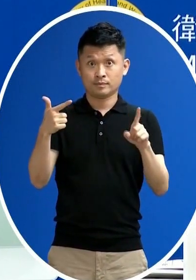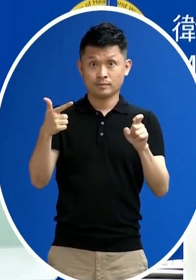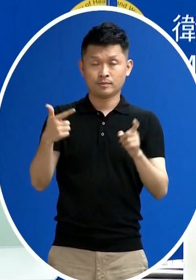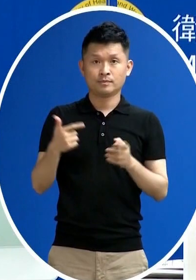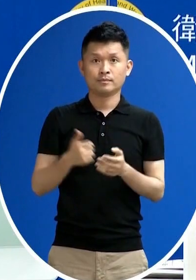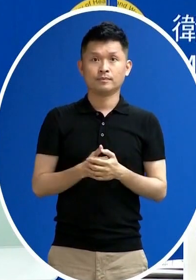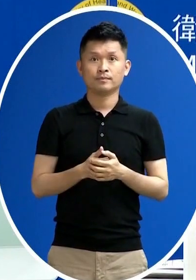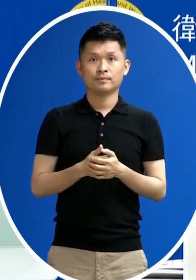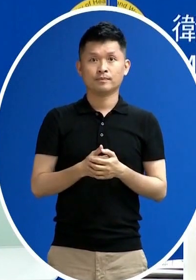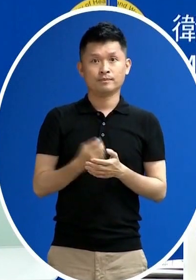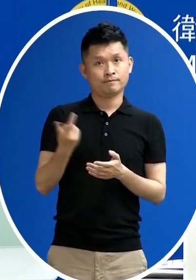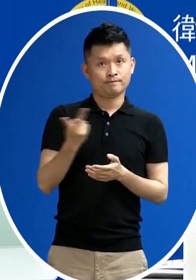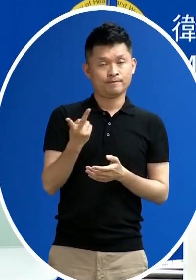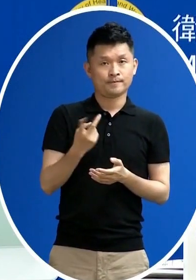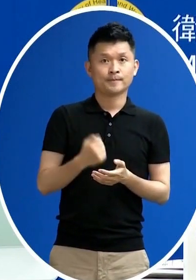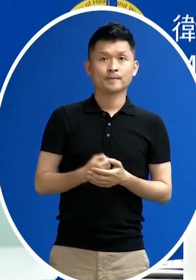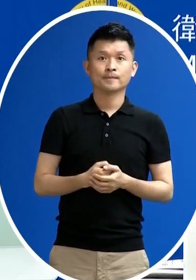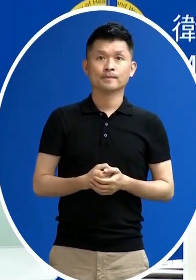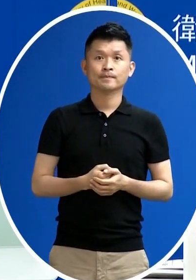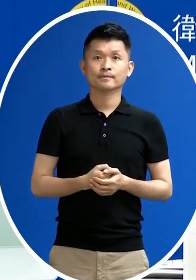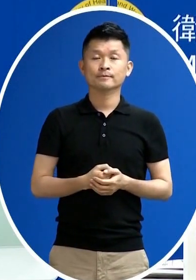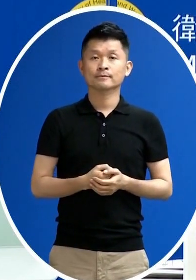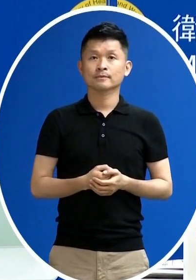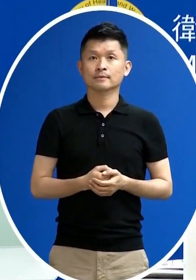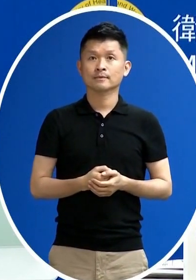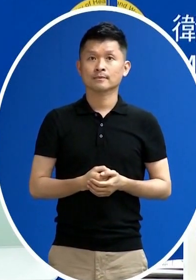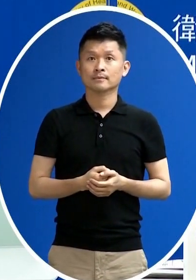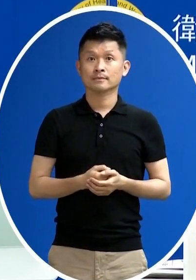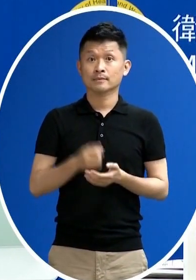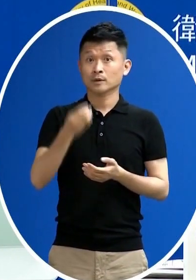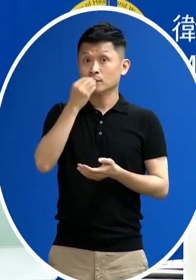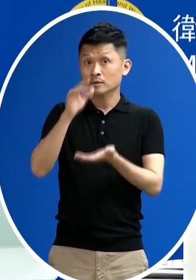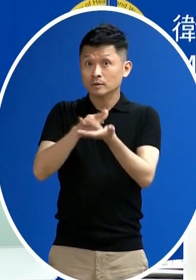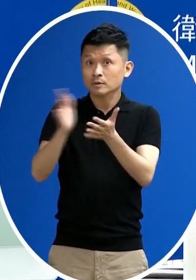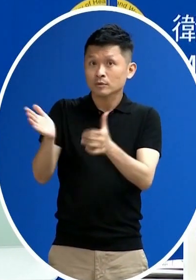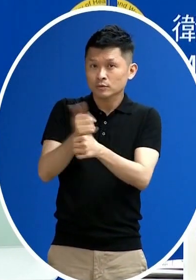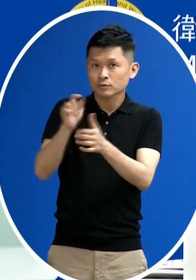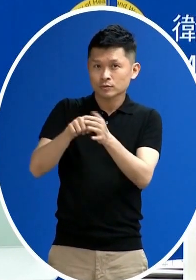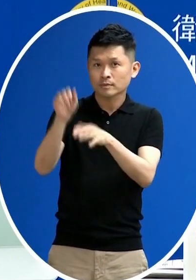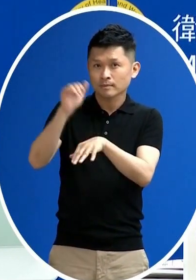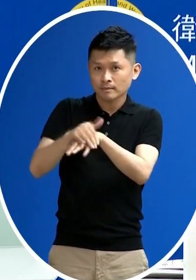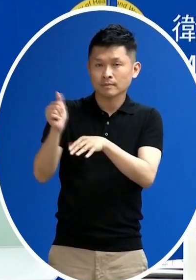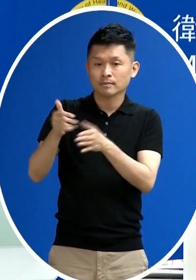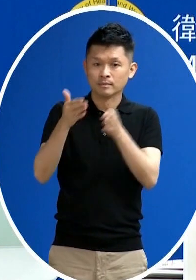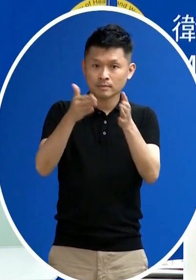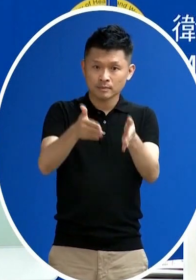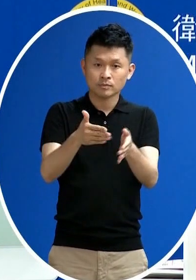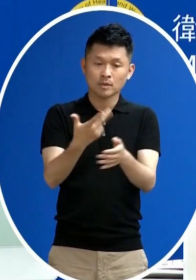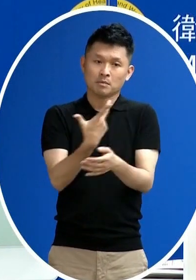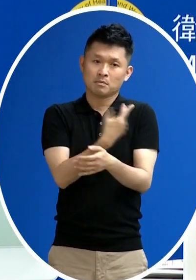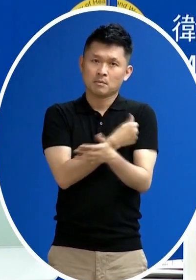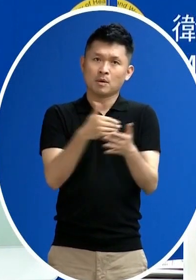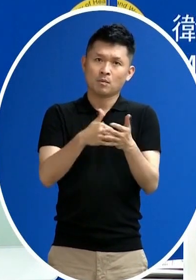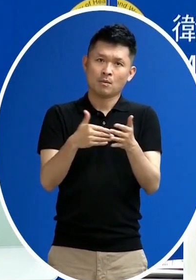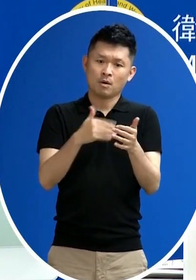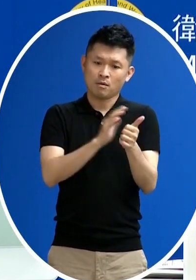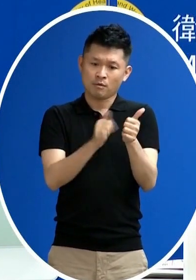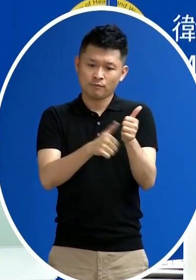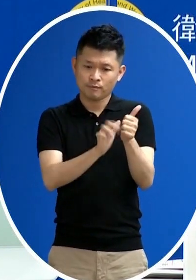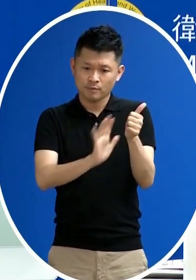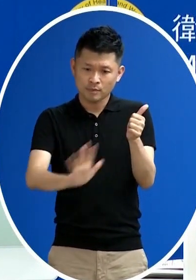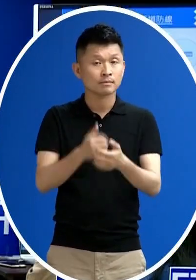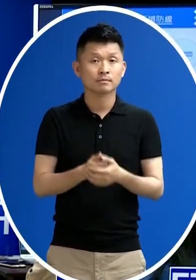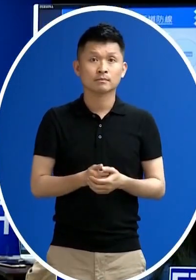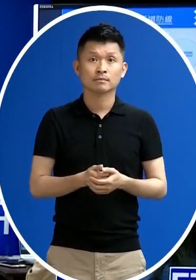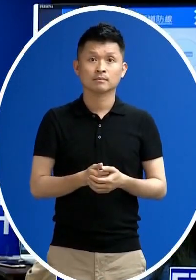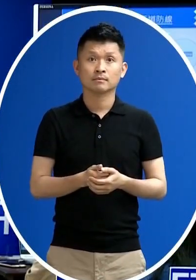事实上这个部分就是要食药署这边的专家要先针对他的适应症来做一个审查。以